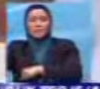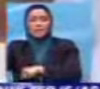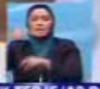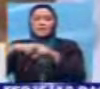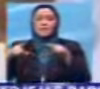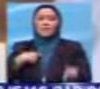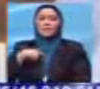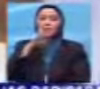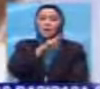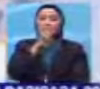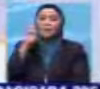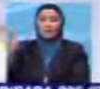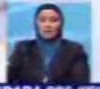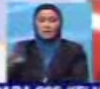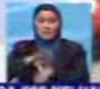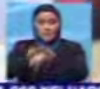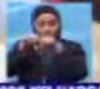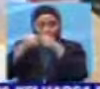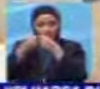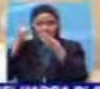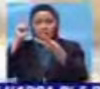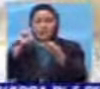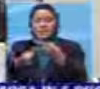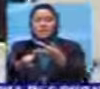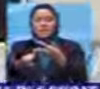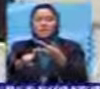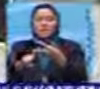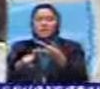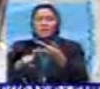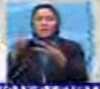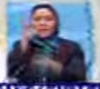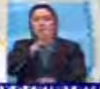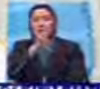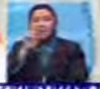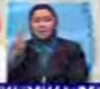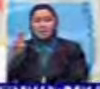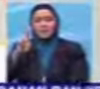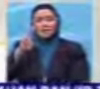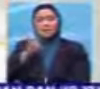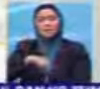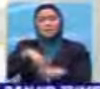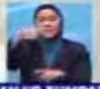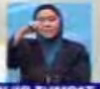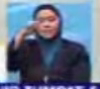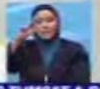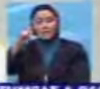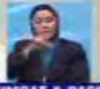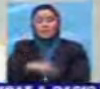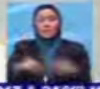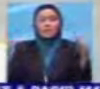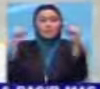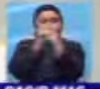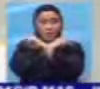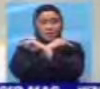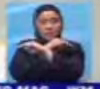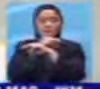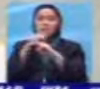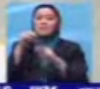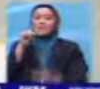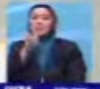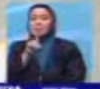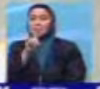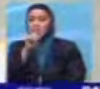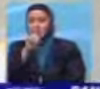kawasan rehat dan rawat Gelang Patah di Lebuh Raya Link Kedua, kawasan rehat rawat Pandan, Lebuh Raya EDL dan di Jalan Tebrau, Johor